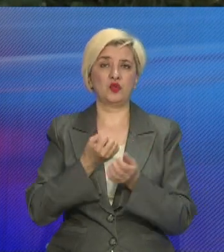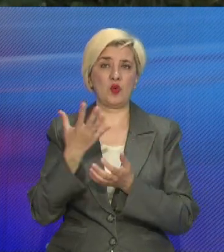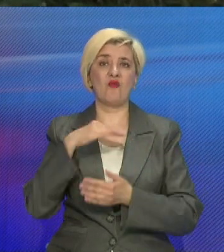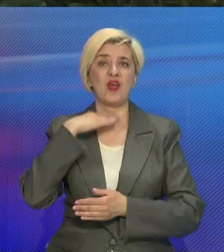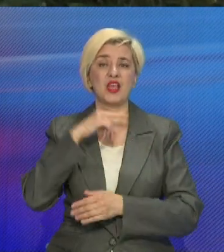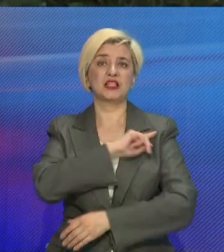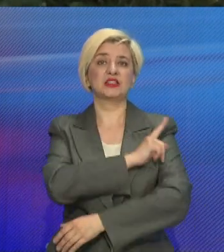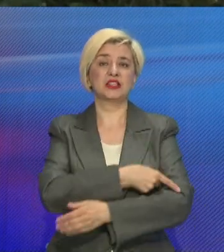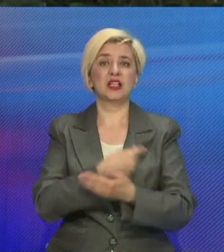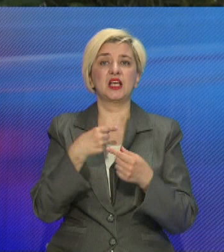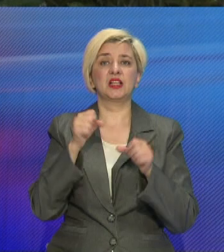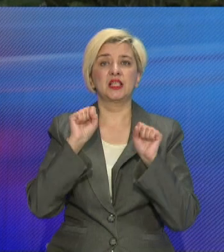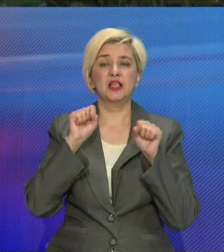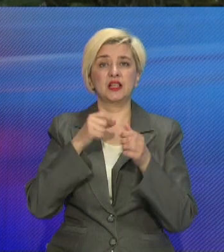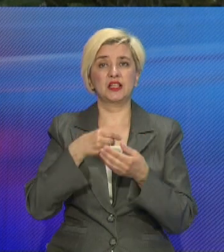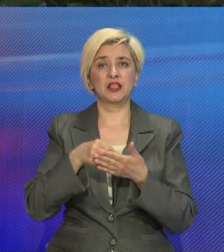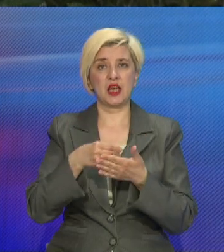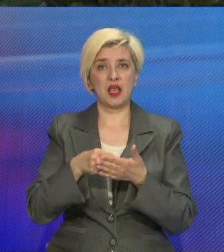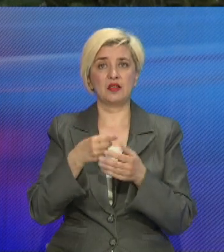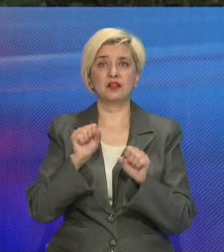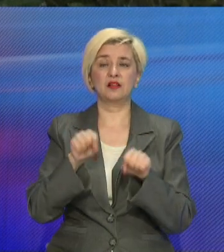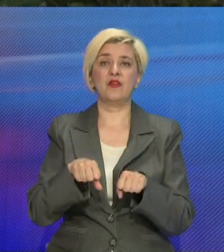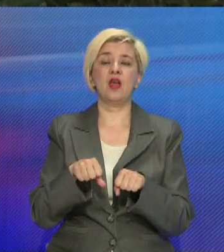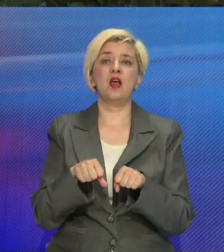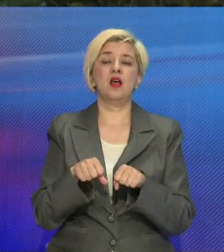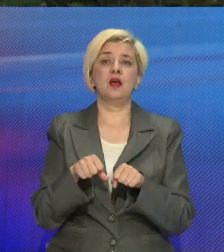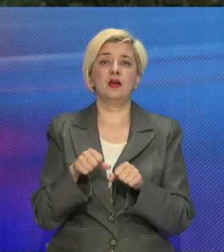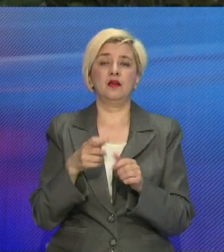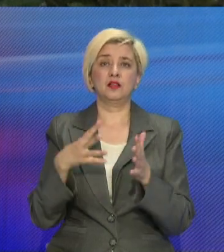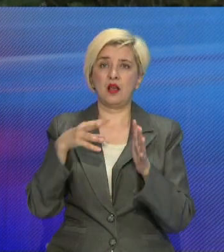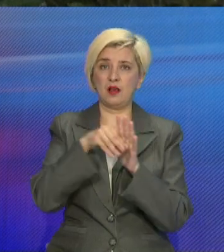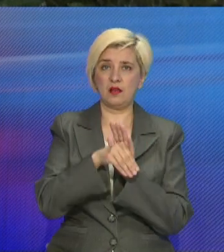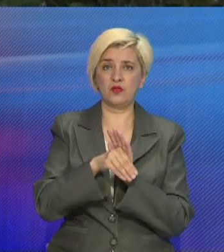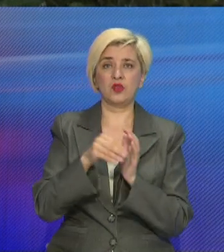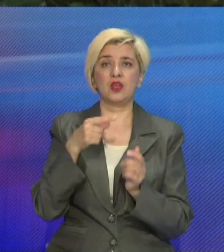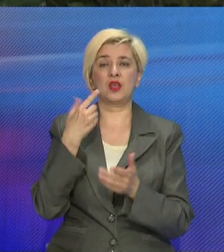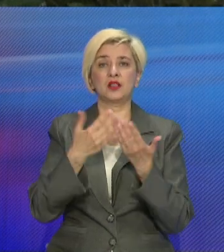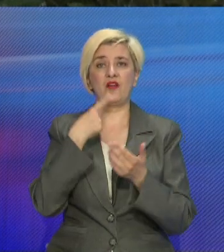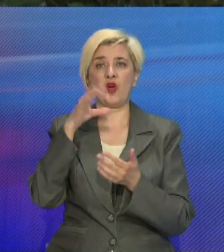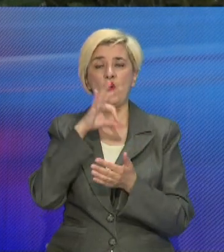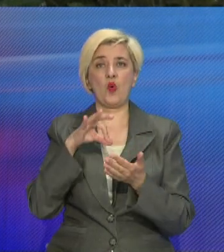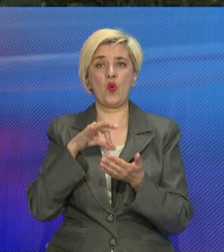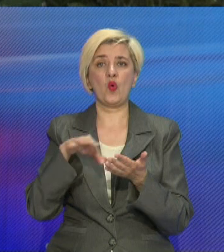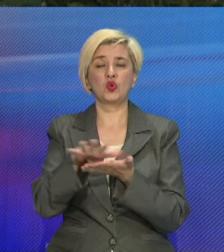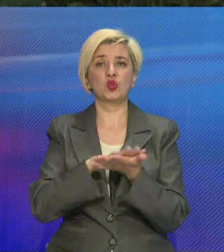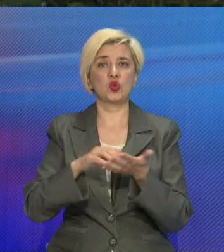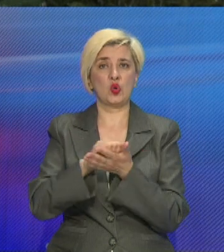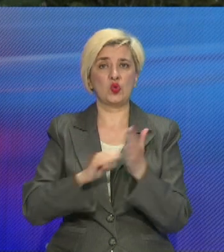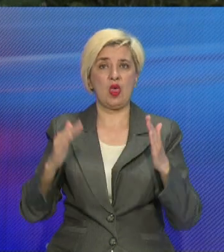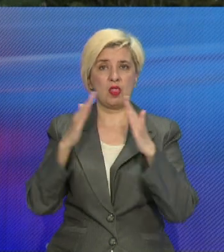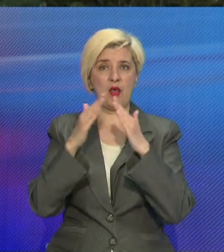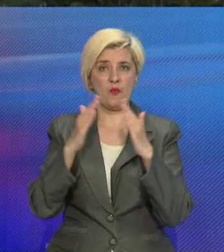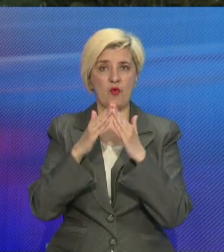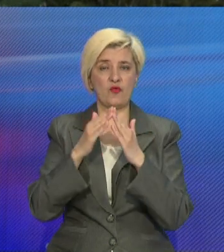максимально, в том числе и в населенных пунктах, закладываются. Если говорить про снос пустующих ветхих домов, то достаточно большая работа в